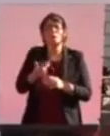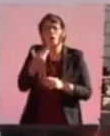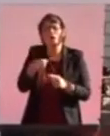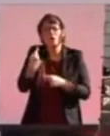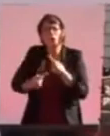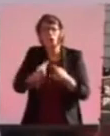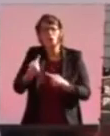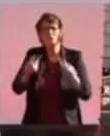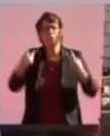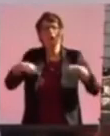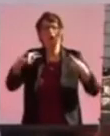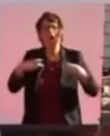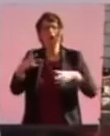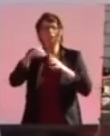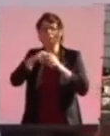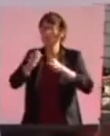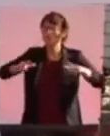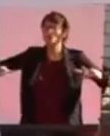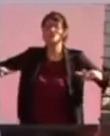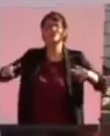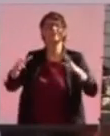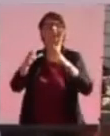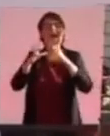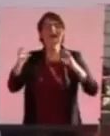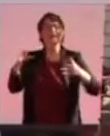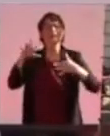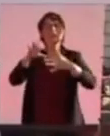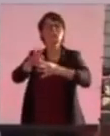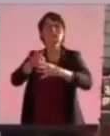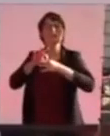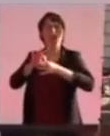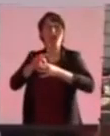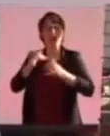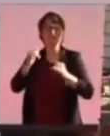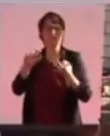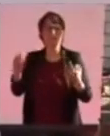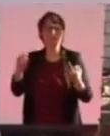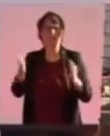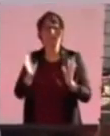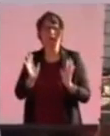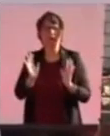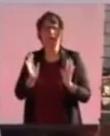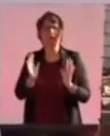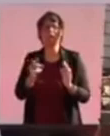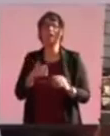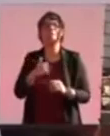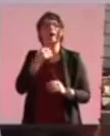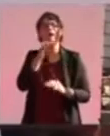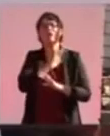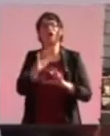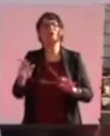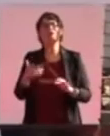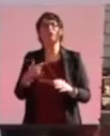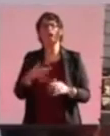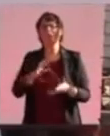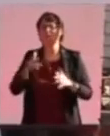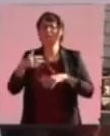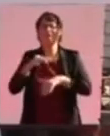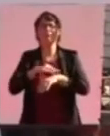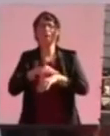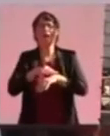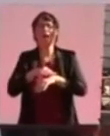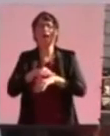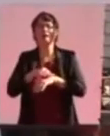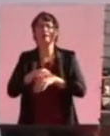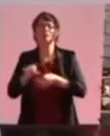produzione ha permesso alla città di crescere e prosperare ma non voglio ammalarmi di fabbrica come non voglio ammalarmi in